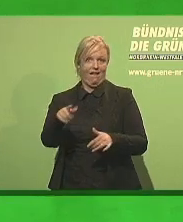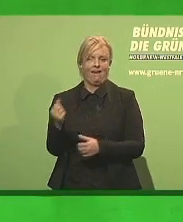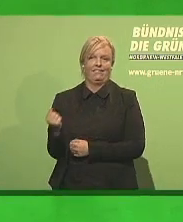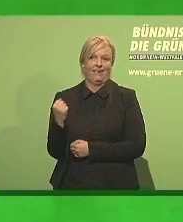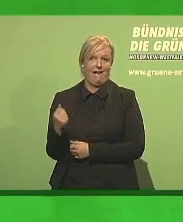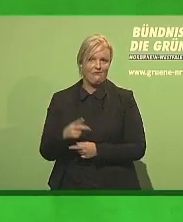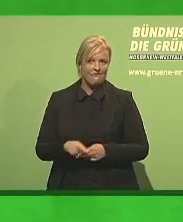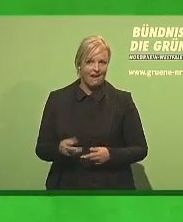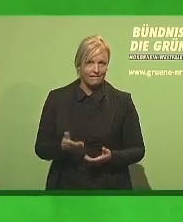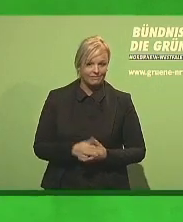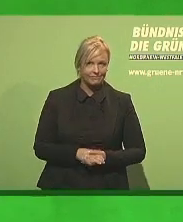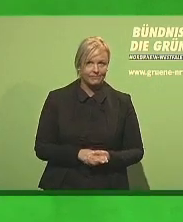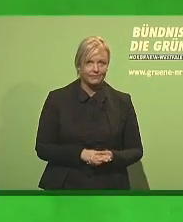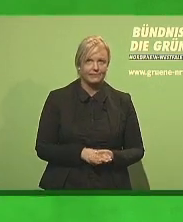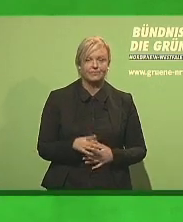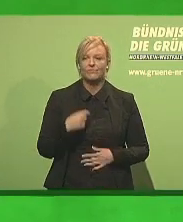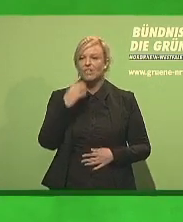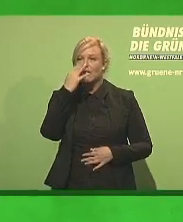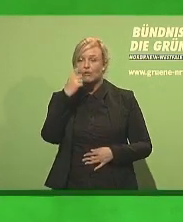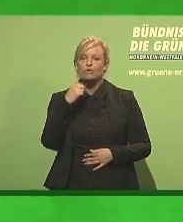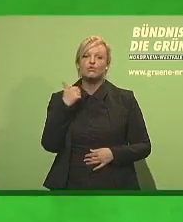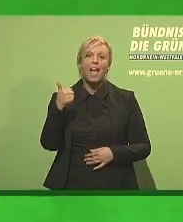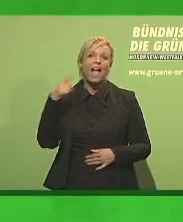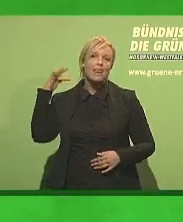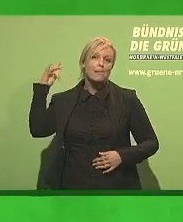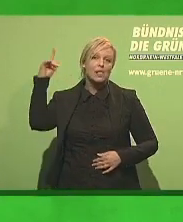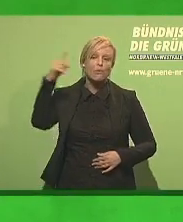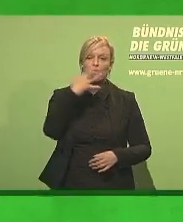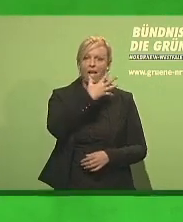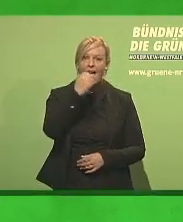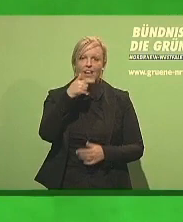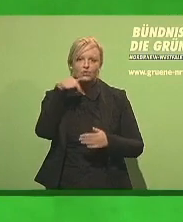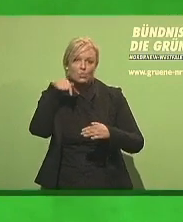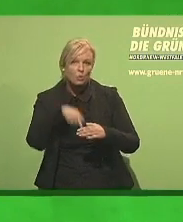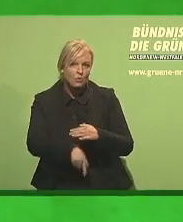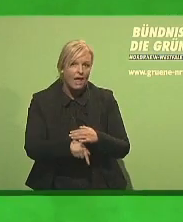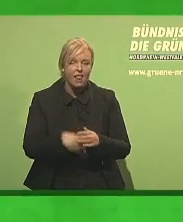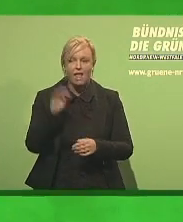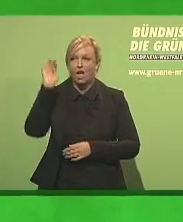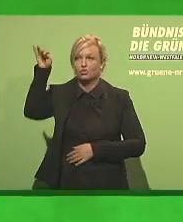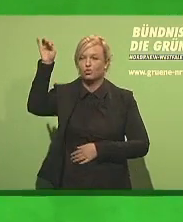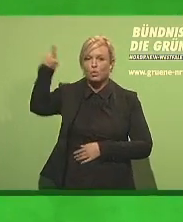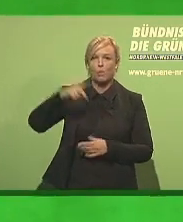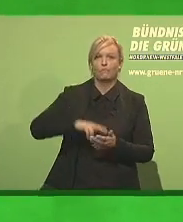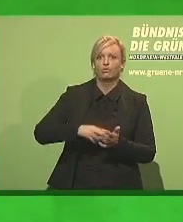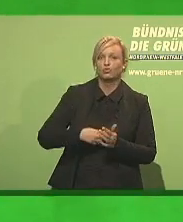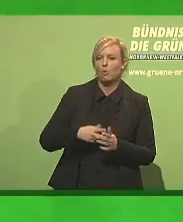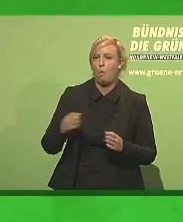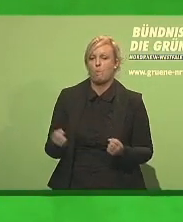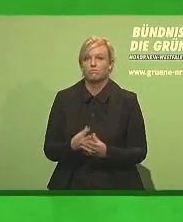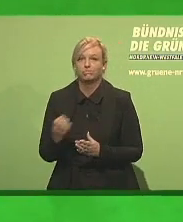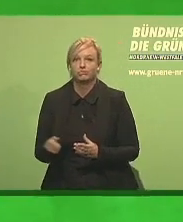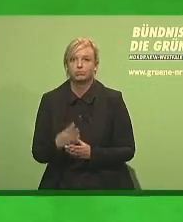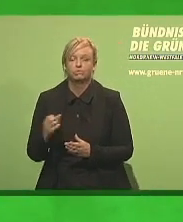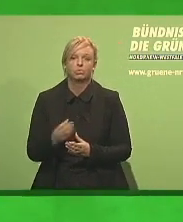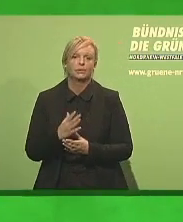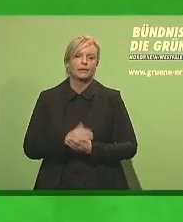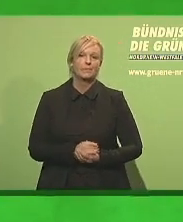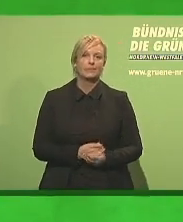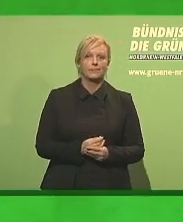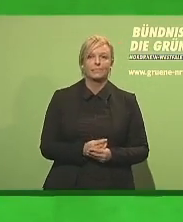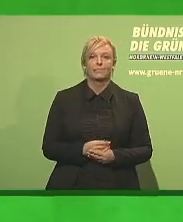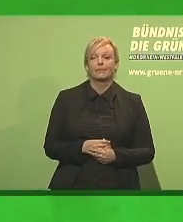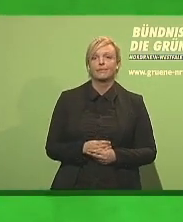sein, dass wir 1 Million Heizungskeller zu Kraftwerken machen, zu Stromerzeugung machen, mit